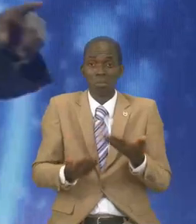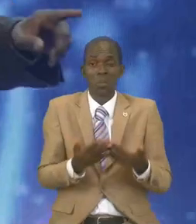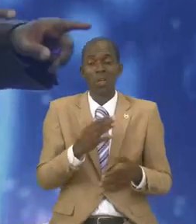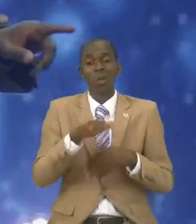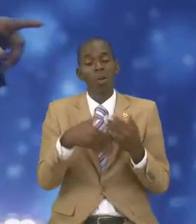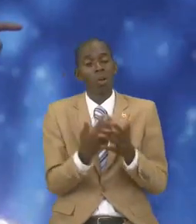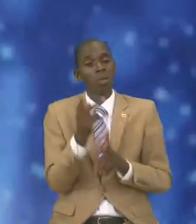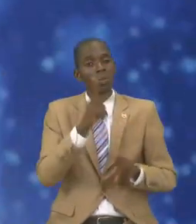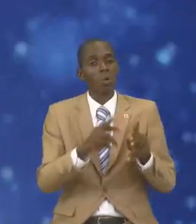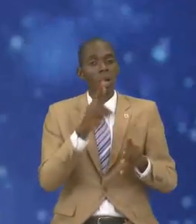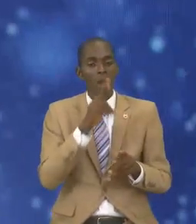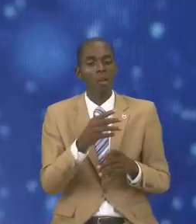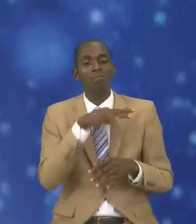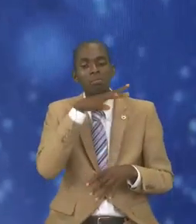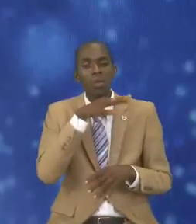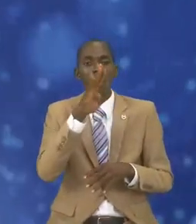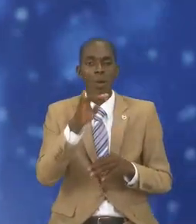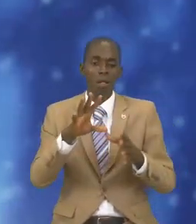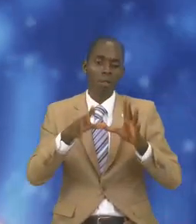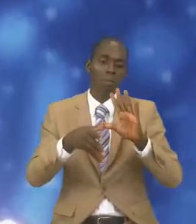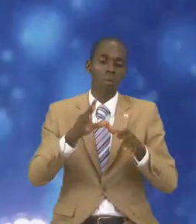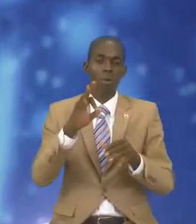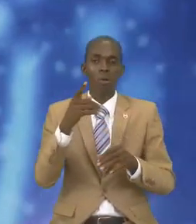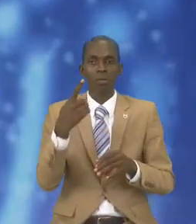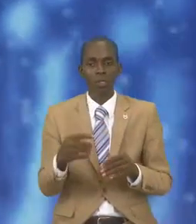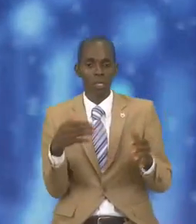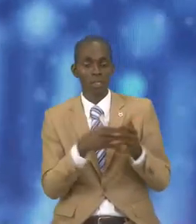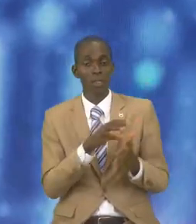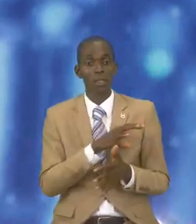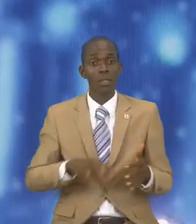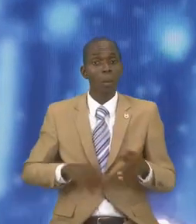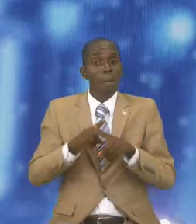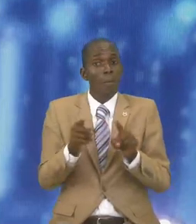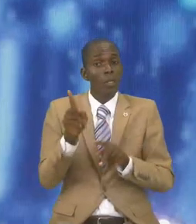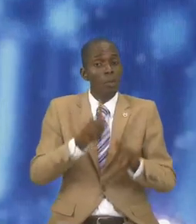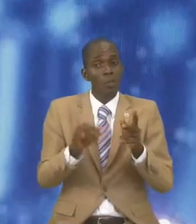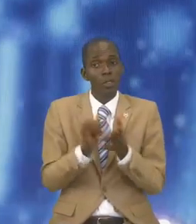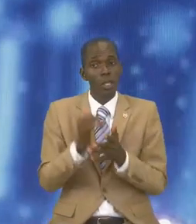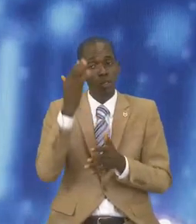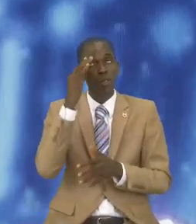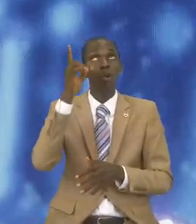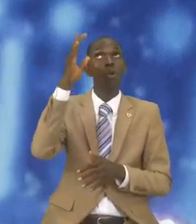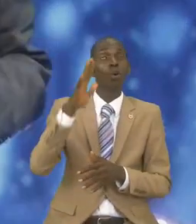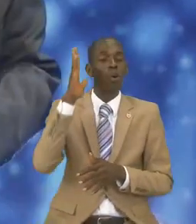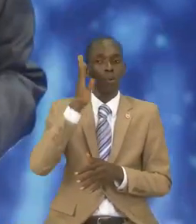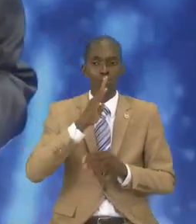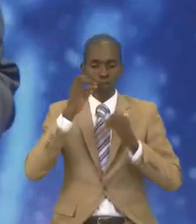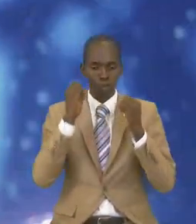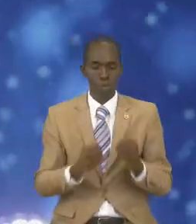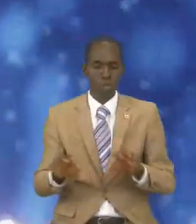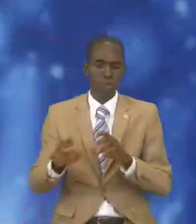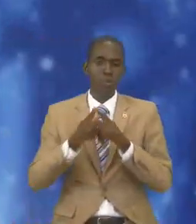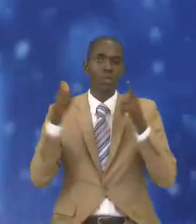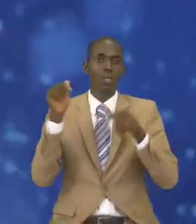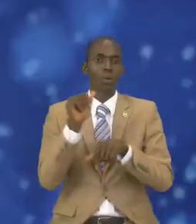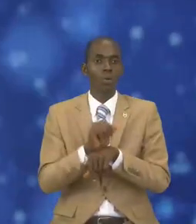Même si ces gens-là sont corrompus par les usines de l'Antéchrist, mais ceux qui connaissent leur Dieu agiront avec fermeté et